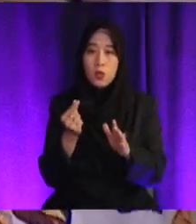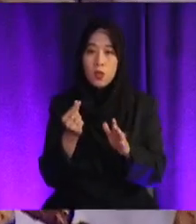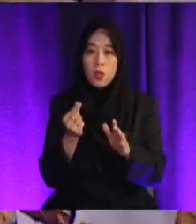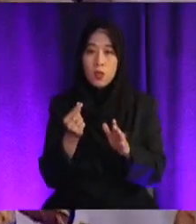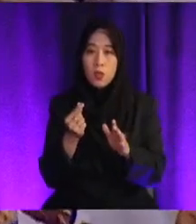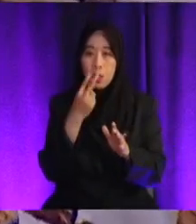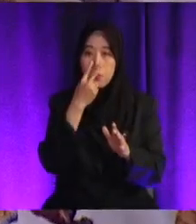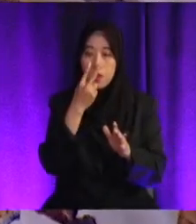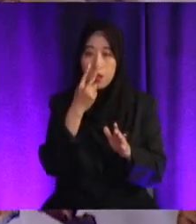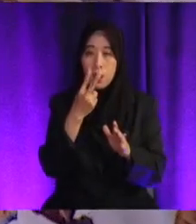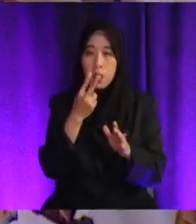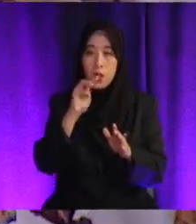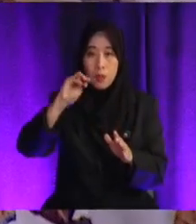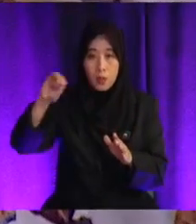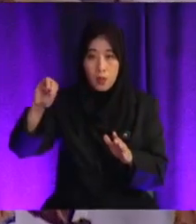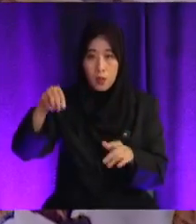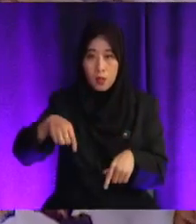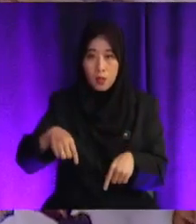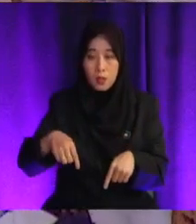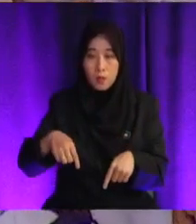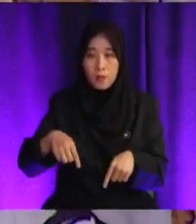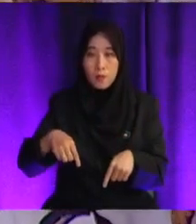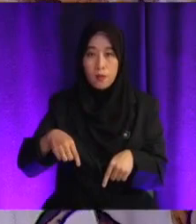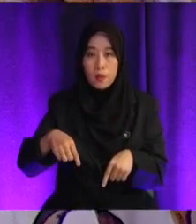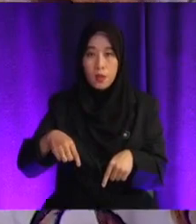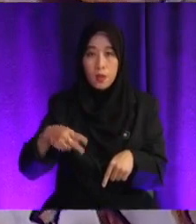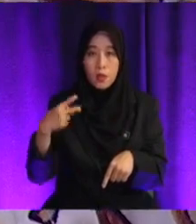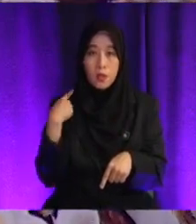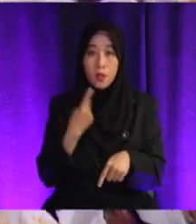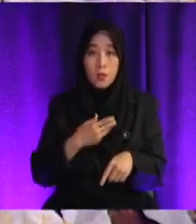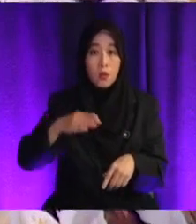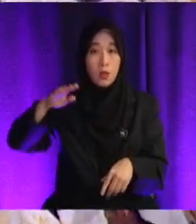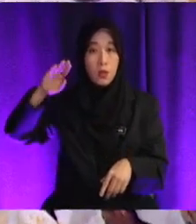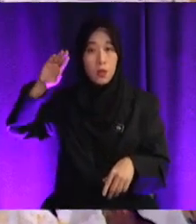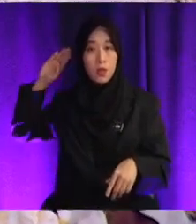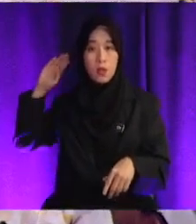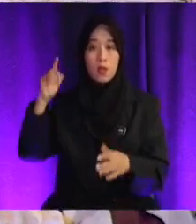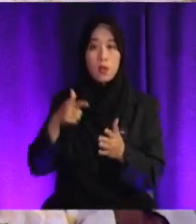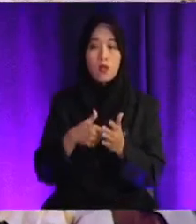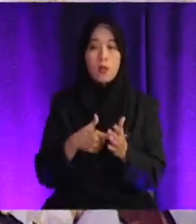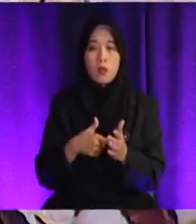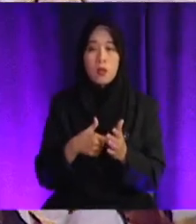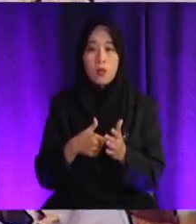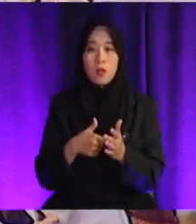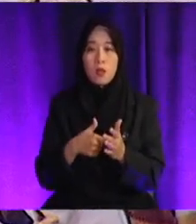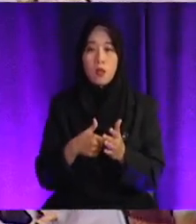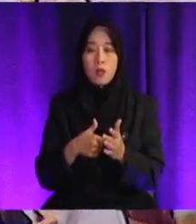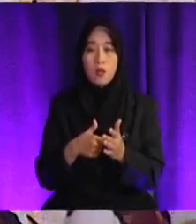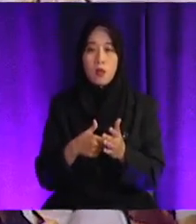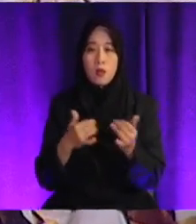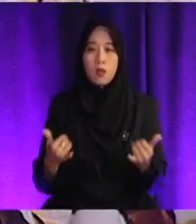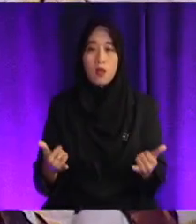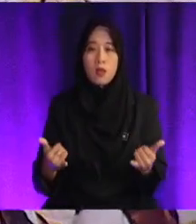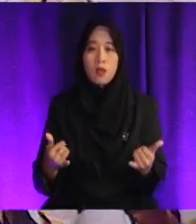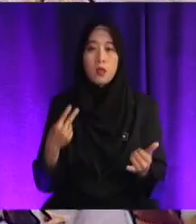tu nampak? Nampak ke? Meter sekarang kat sini. Kat situ kan? Kita nak ke belakang lagi. Betul? Betul. Jadi kita kena menggunakan itu